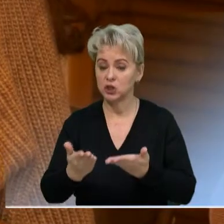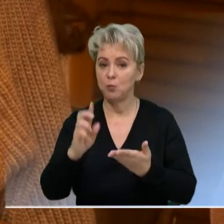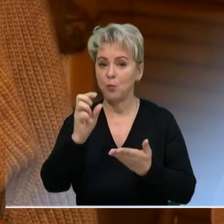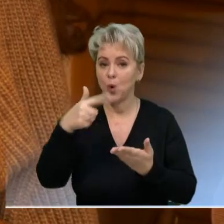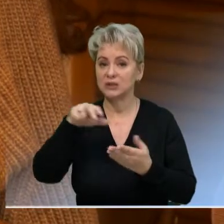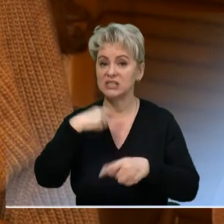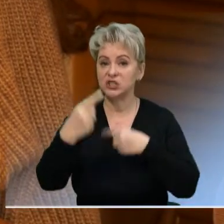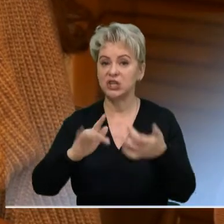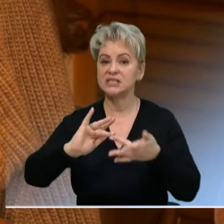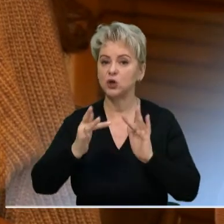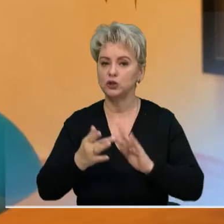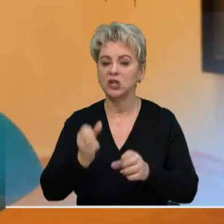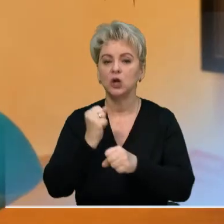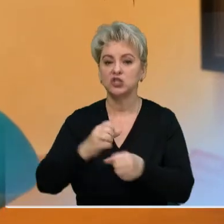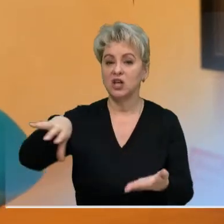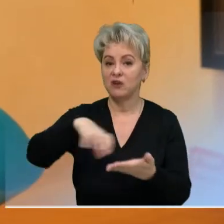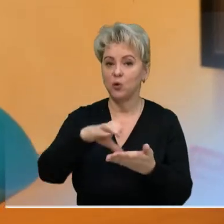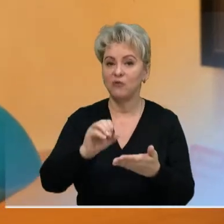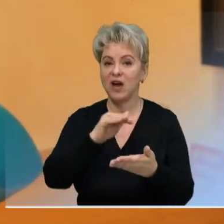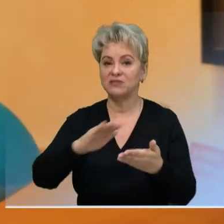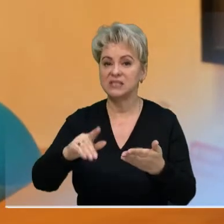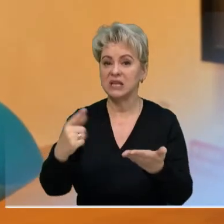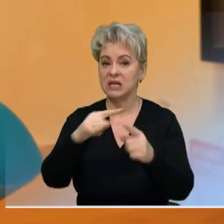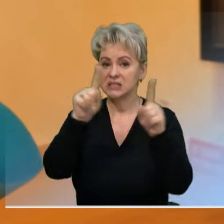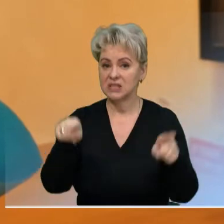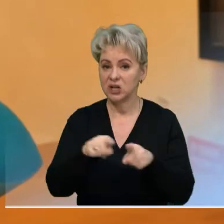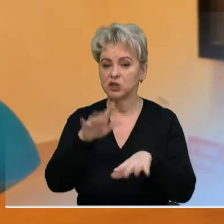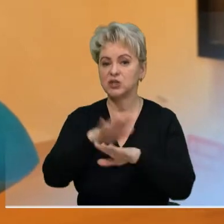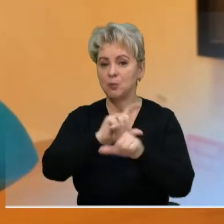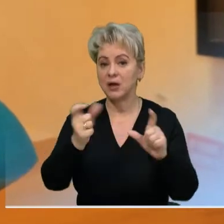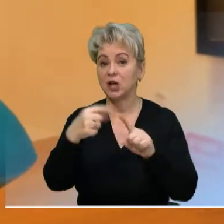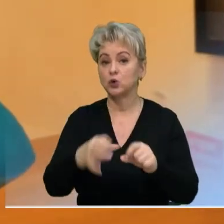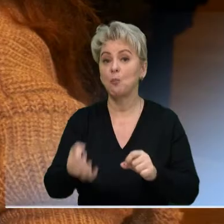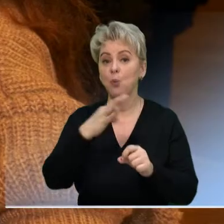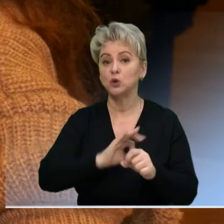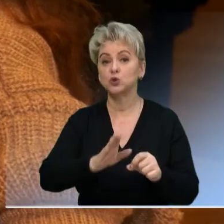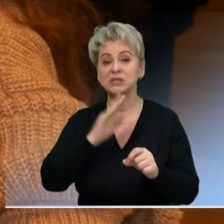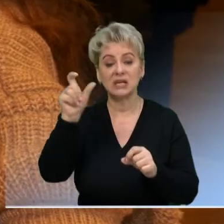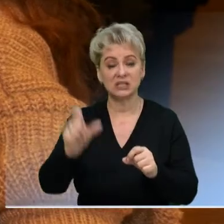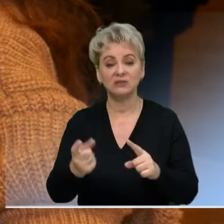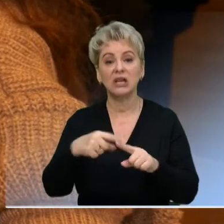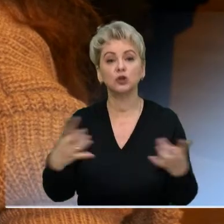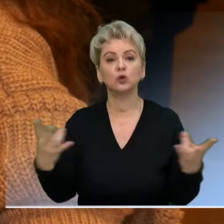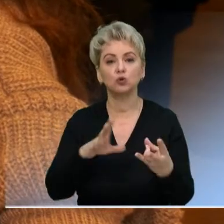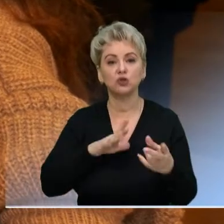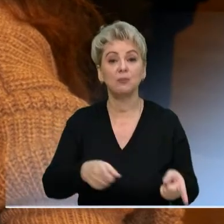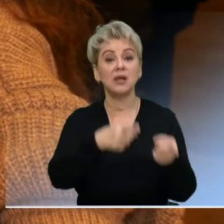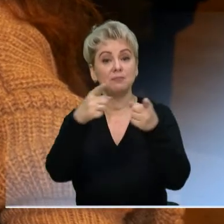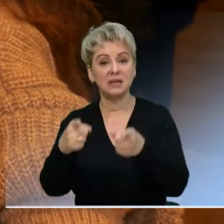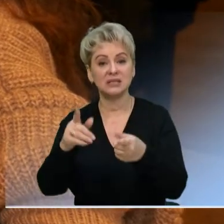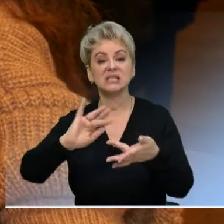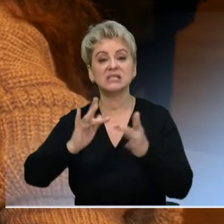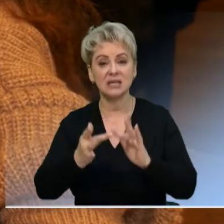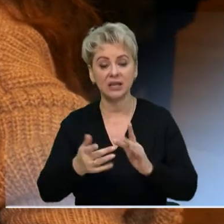бонусы через социальную сеть, сделав копию официальной страницы банка, которым пользуется девушка. Но для этого нужно было перейти на сайт,